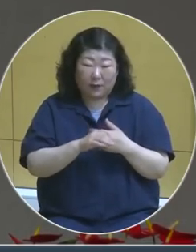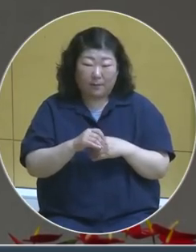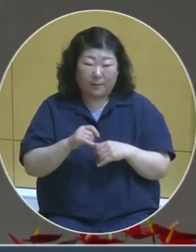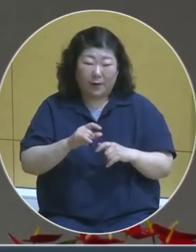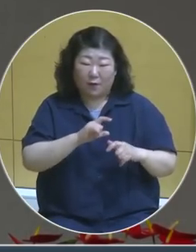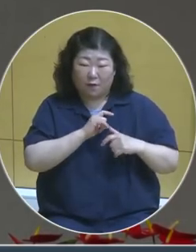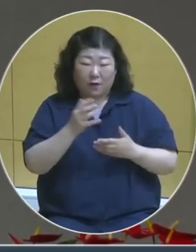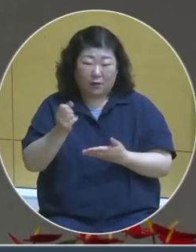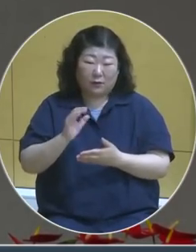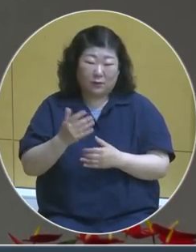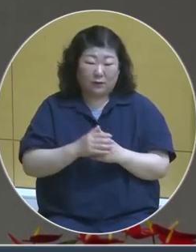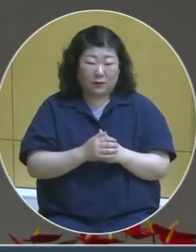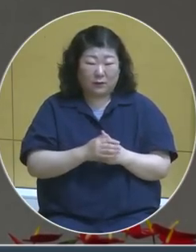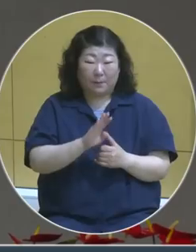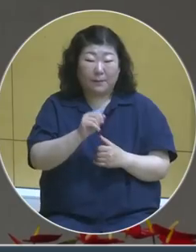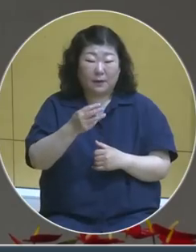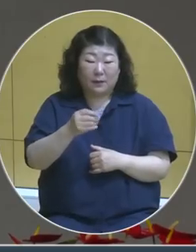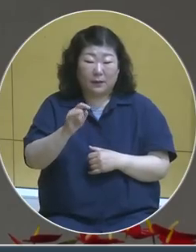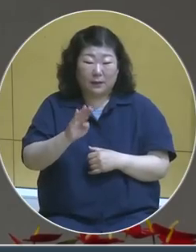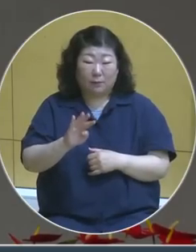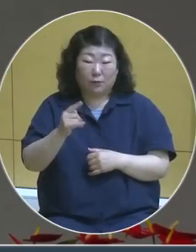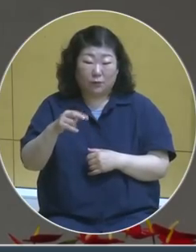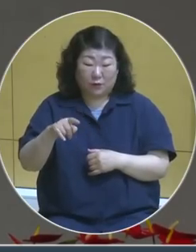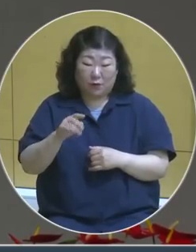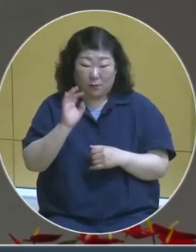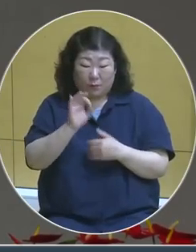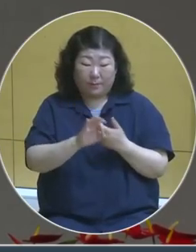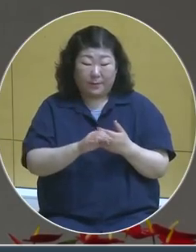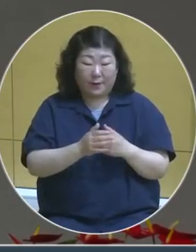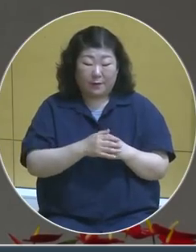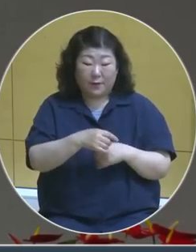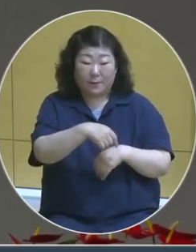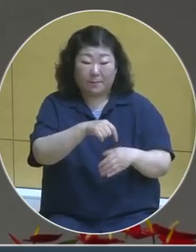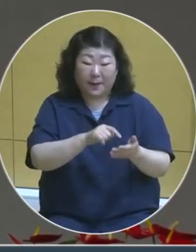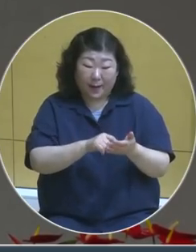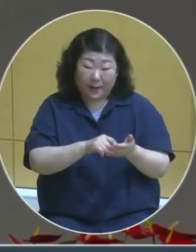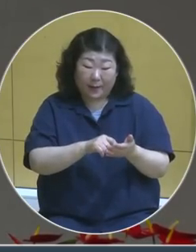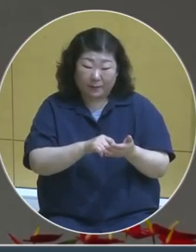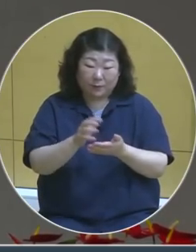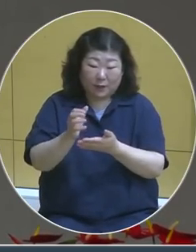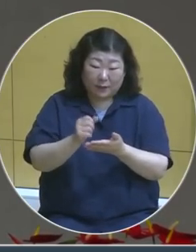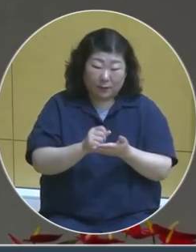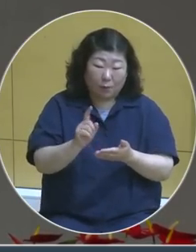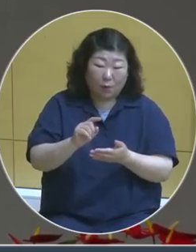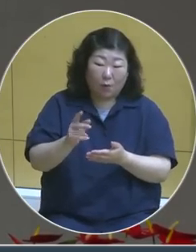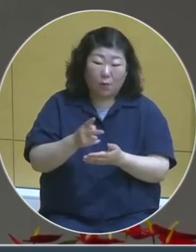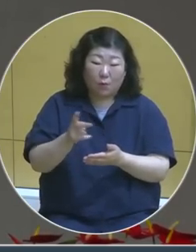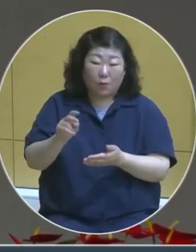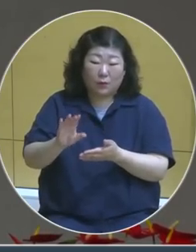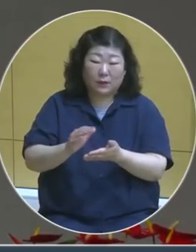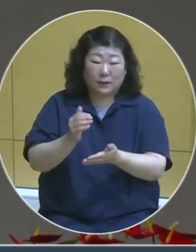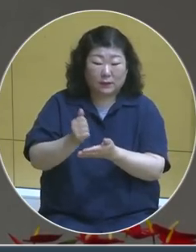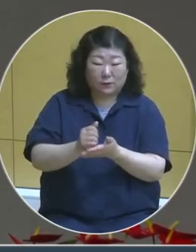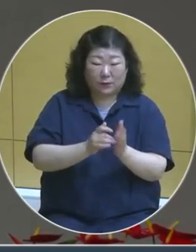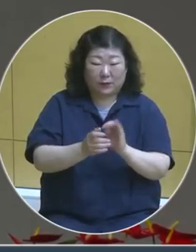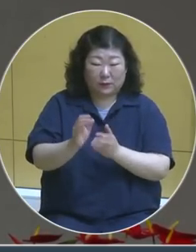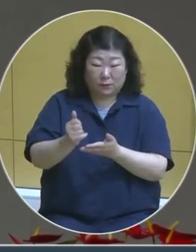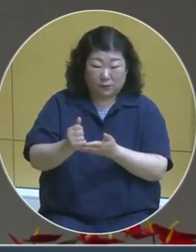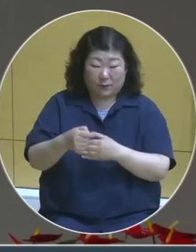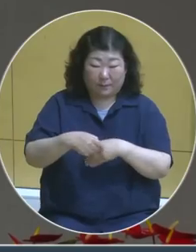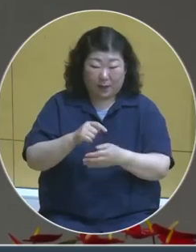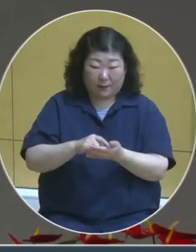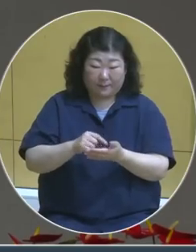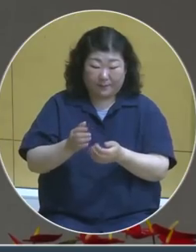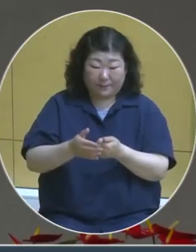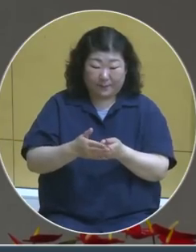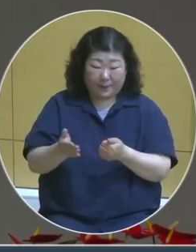2장 5절부터 8절까지 너희 안에 이 마음을 품으라. 곧 그리스도 예수의 마음이니 그는 근본 하나님의 본체시나